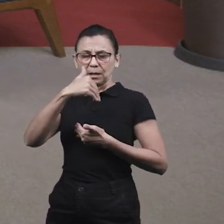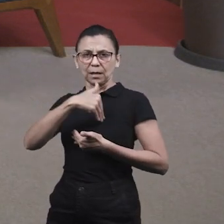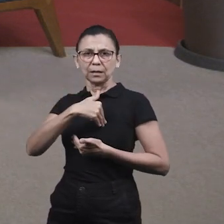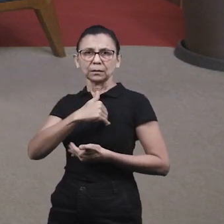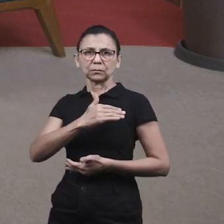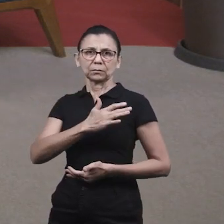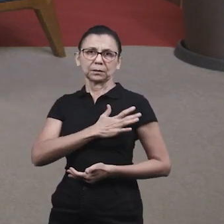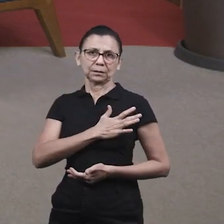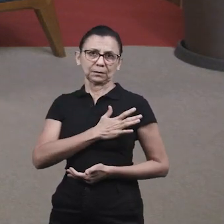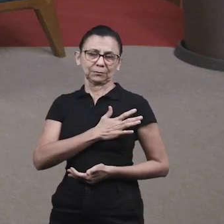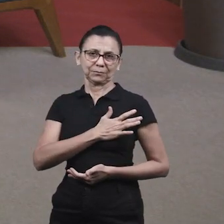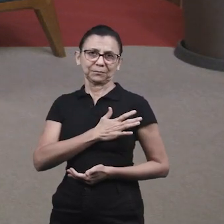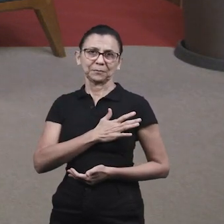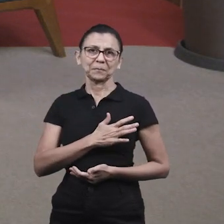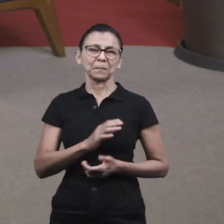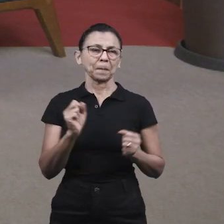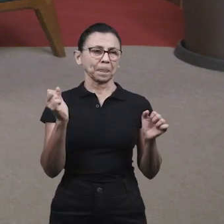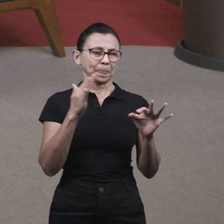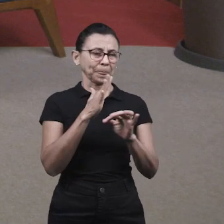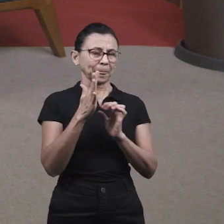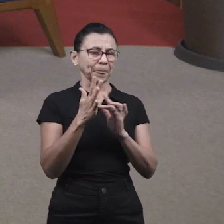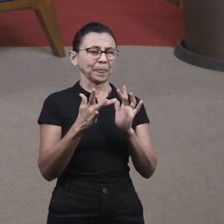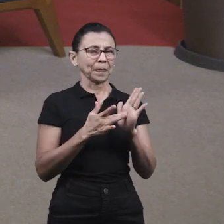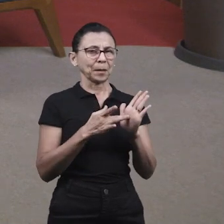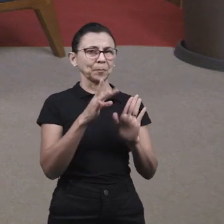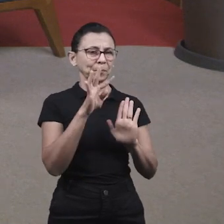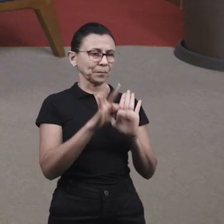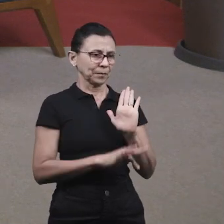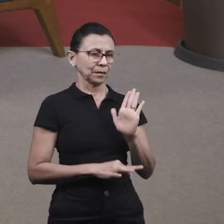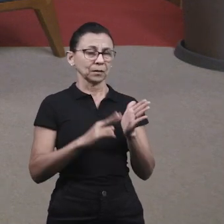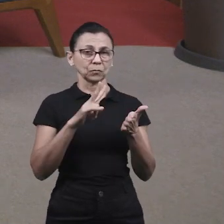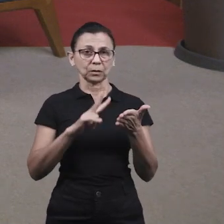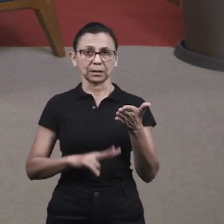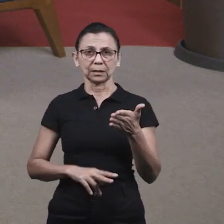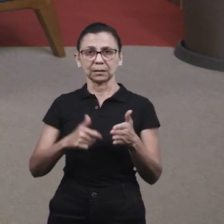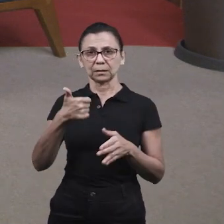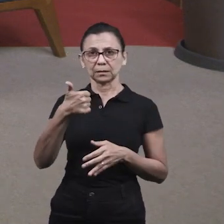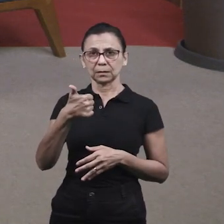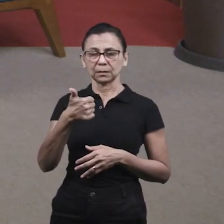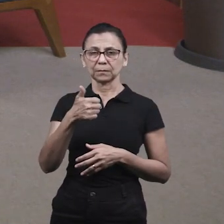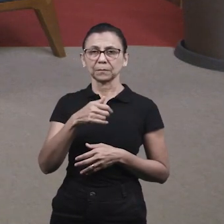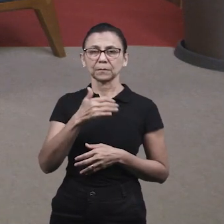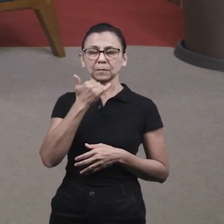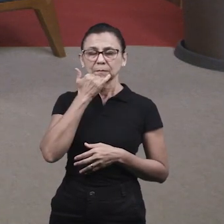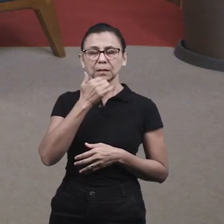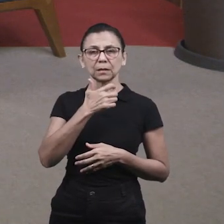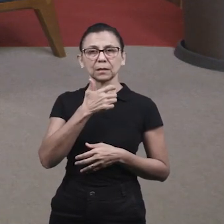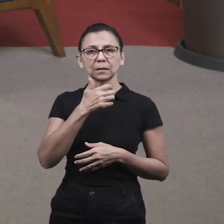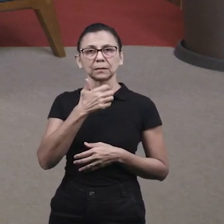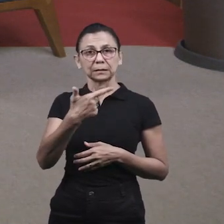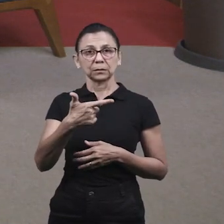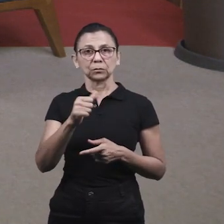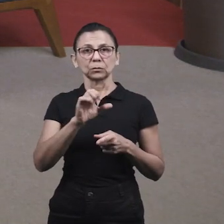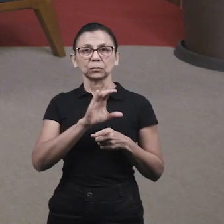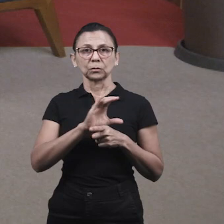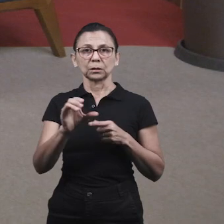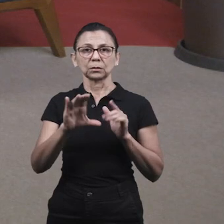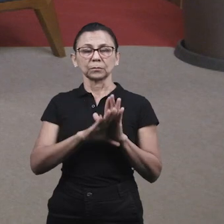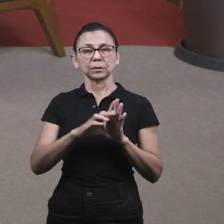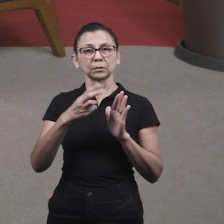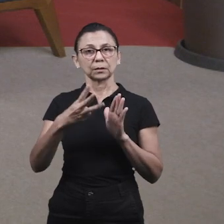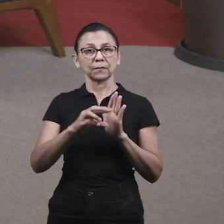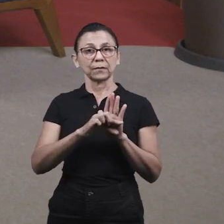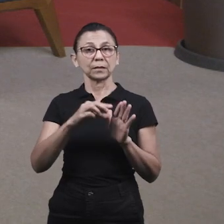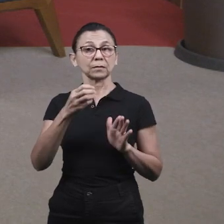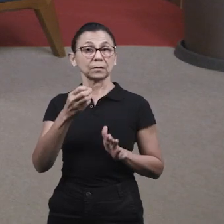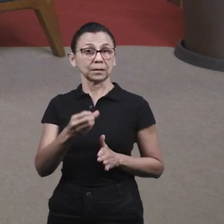foi vient par la parole. Gloire à ici. Et en 2 Corinthiens chapitre 3, verset 6, et juste après ce texte, je vais